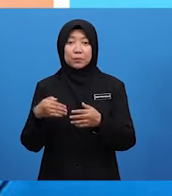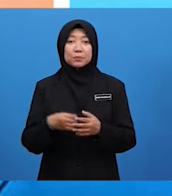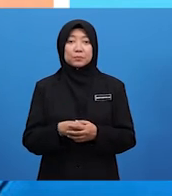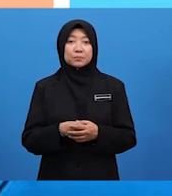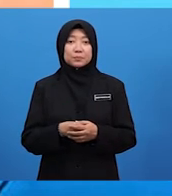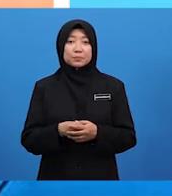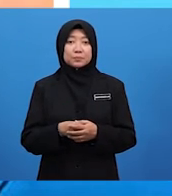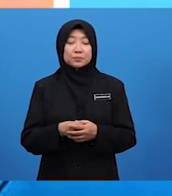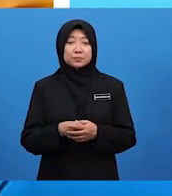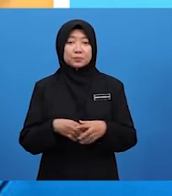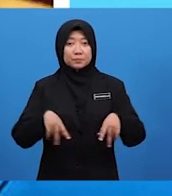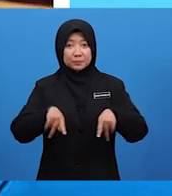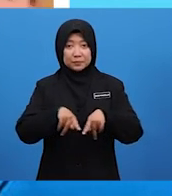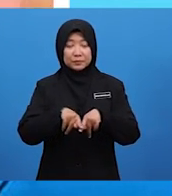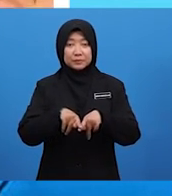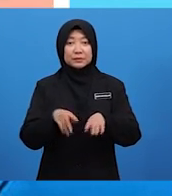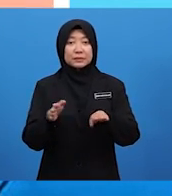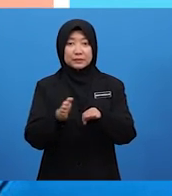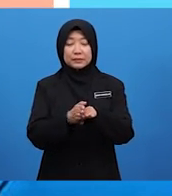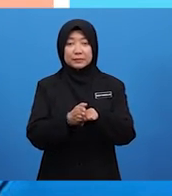melalui jahitan klim sisi.